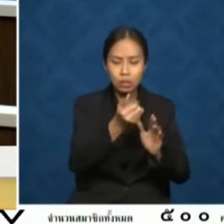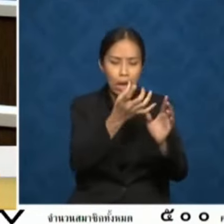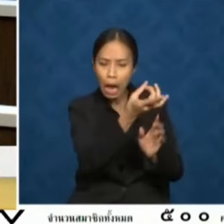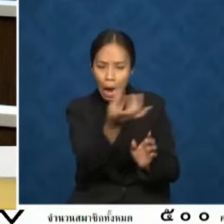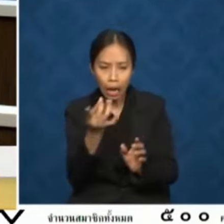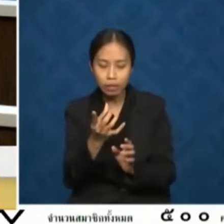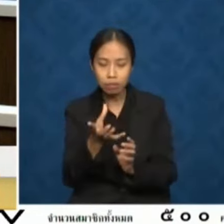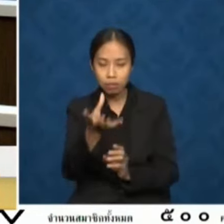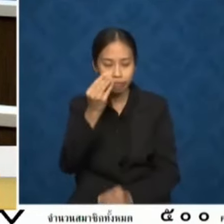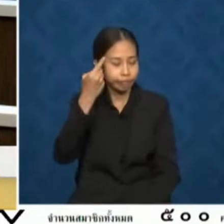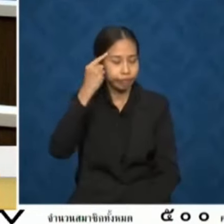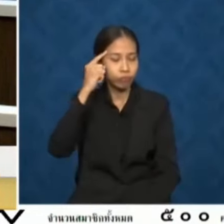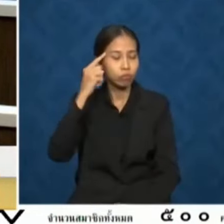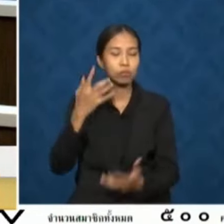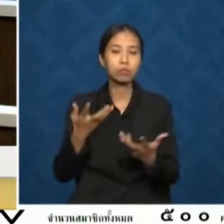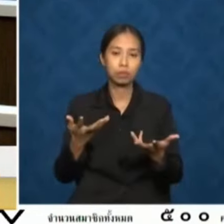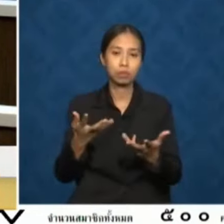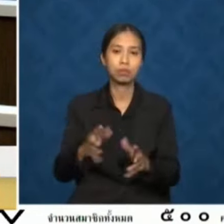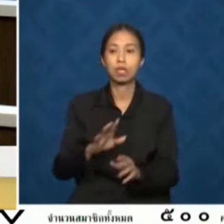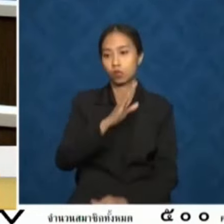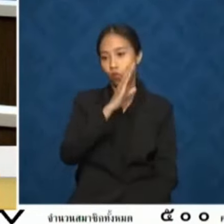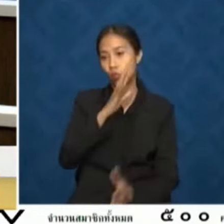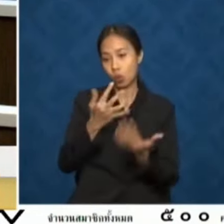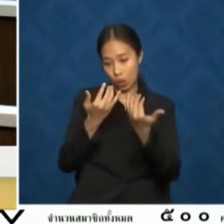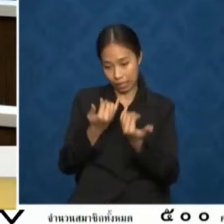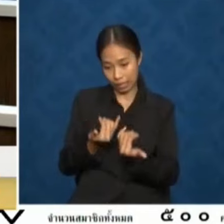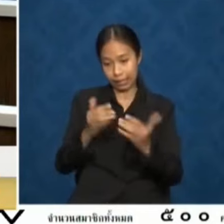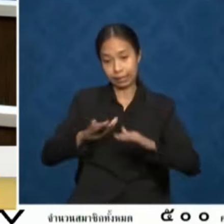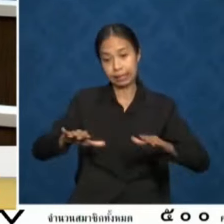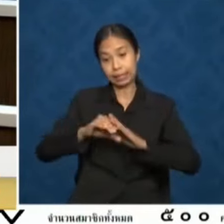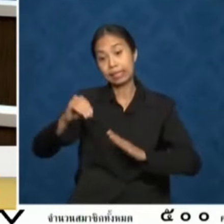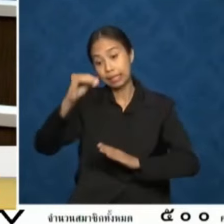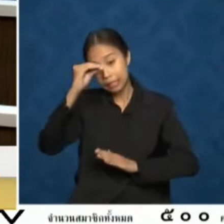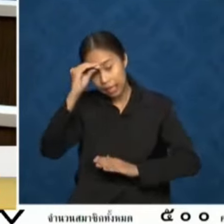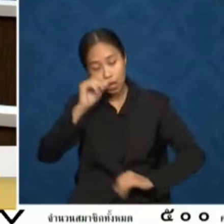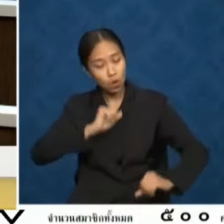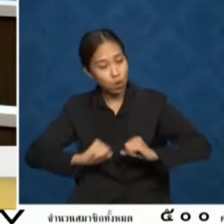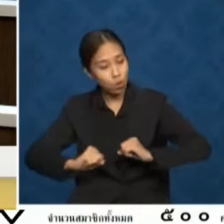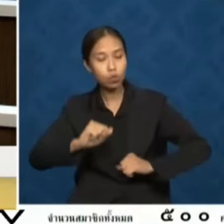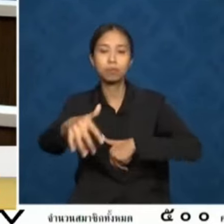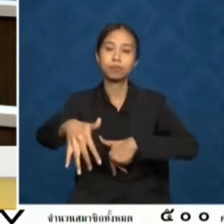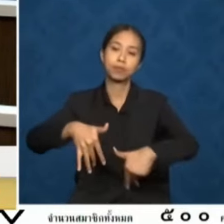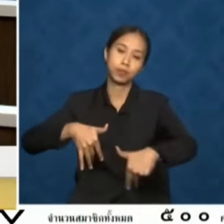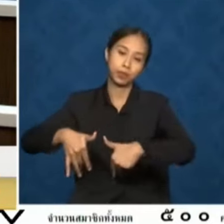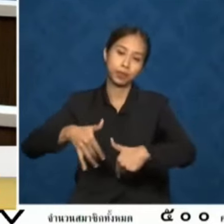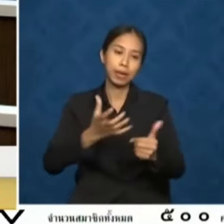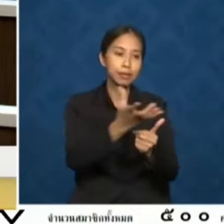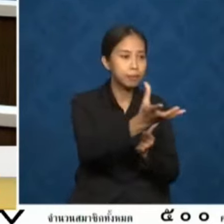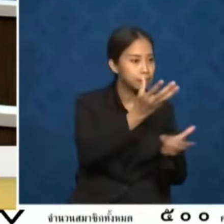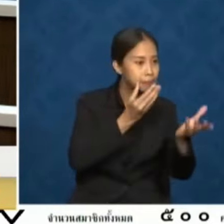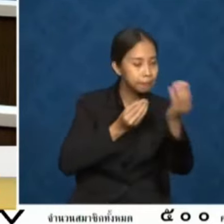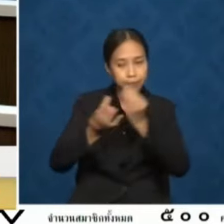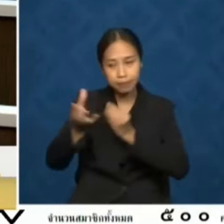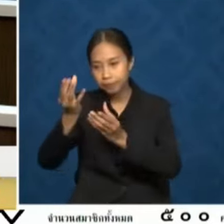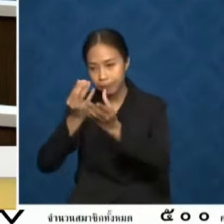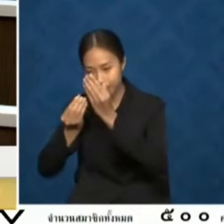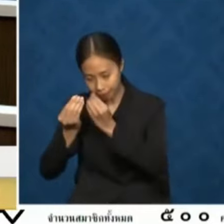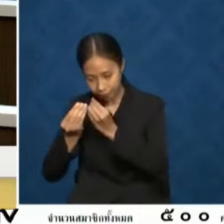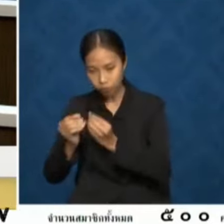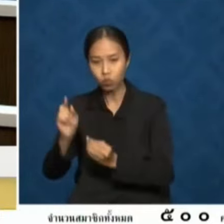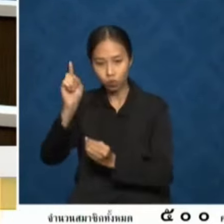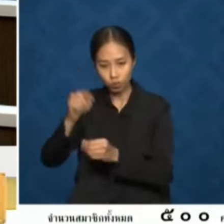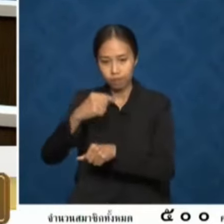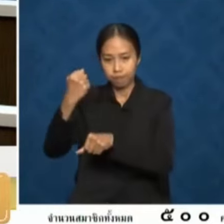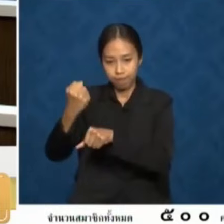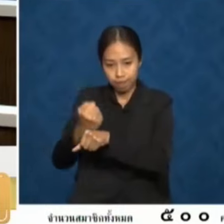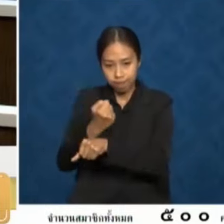ที่นักเรียนเยาวชนประชาชนเองก็ดีนั้นได้เรียนรู้กิจกรรมต่างๆเหล่านี้ให้เขาได้เรียนรู้